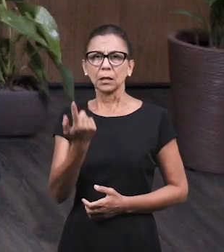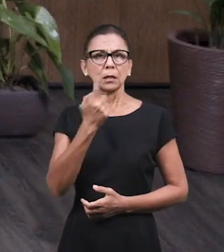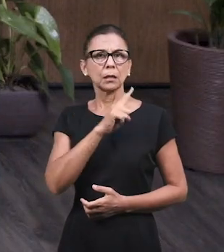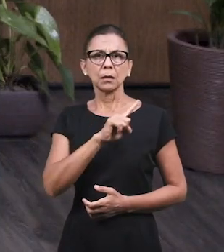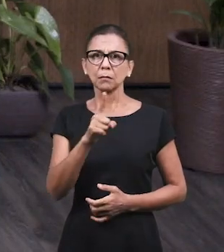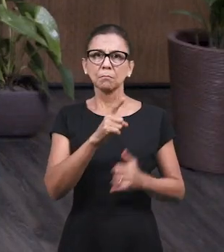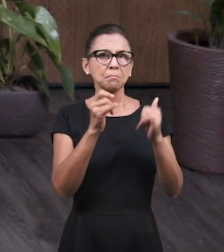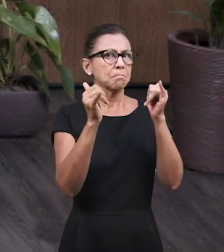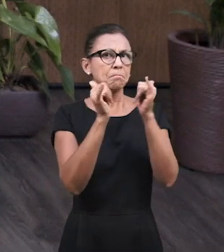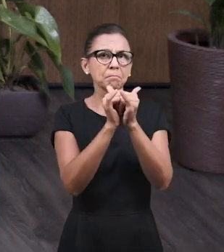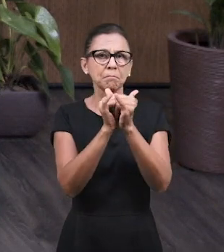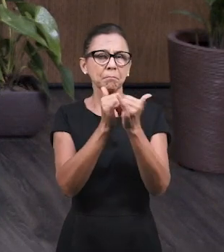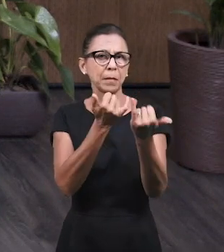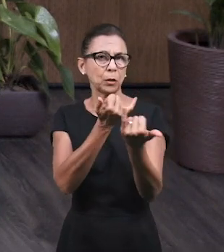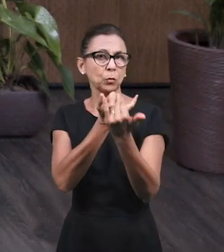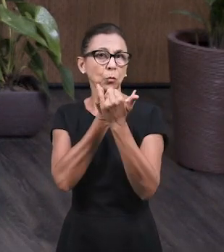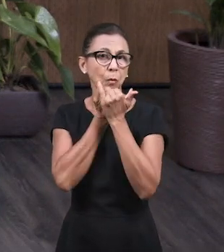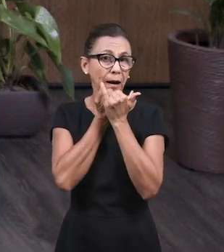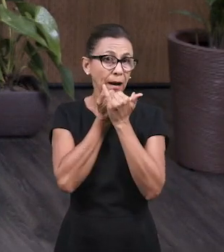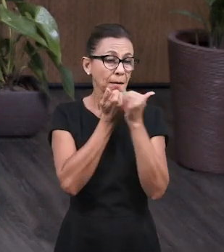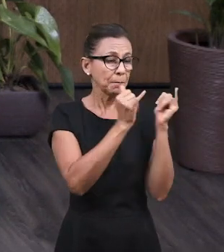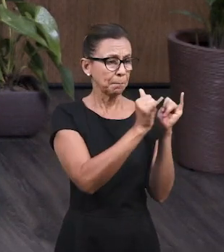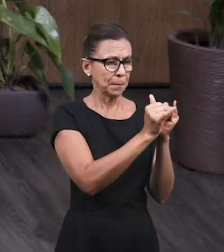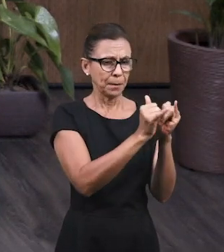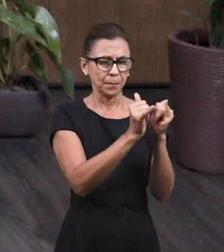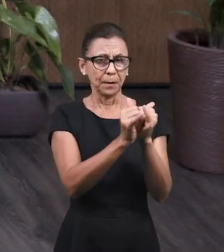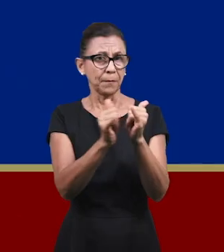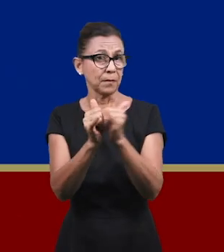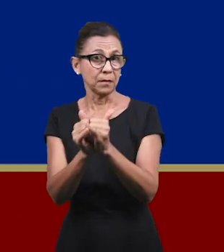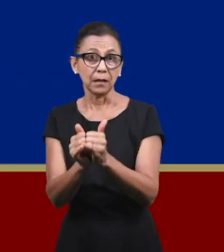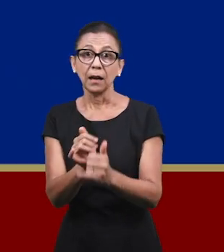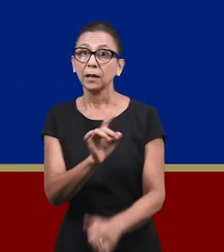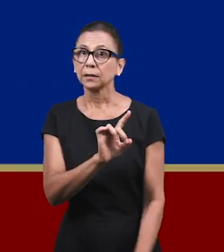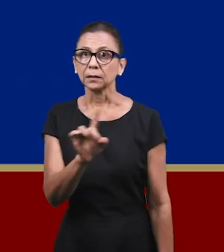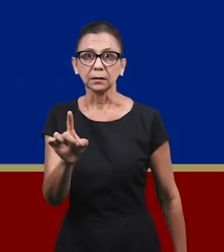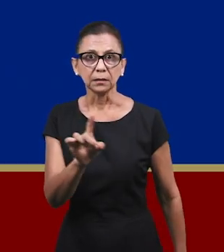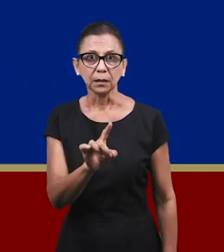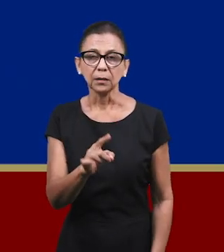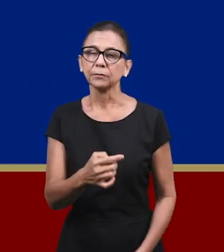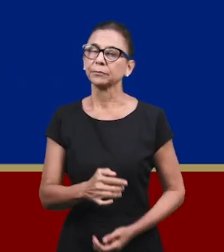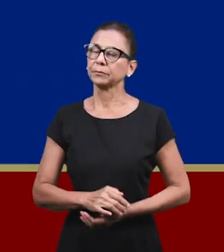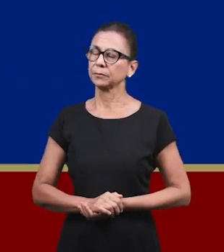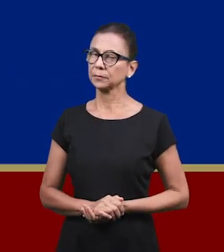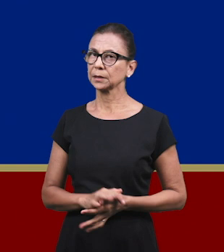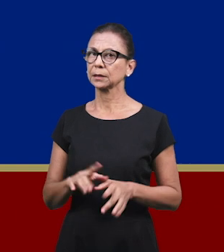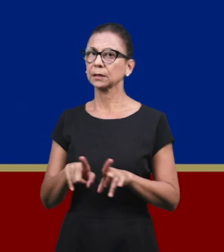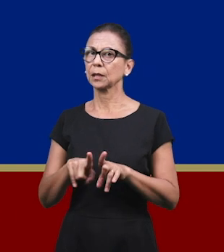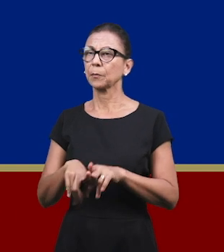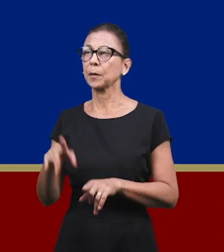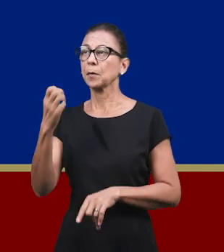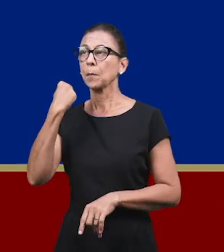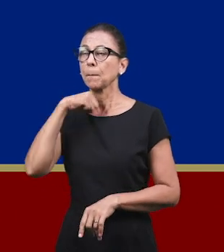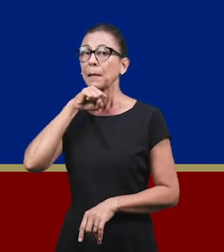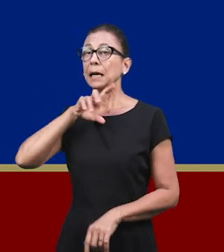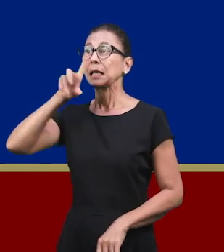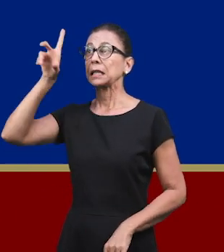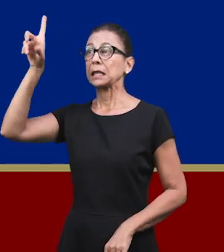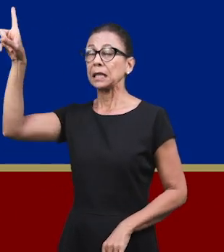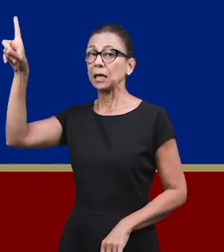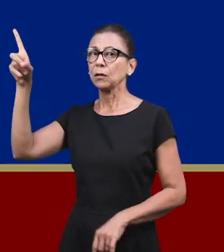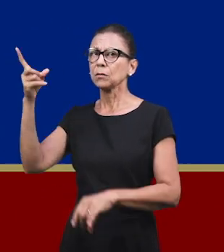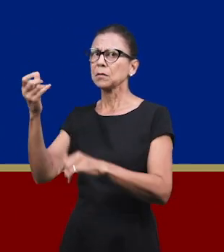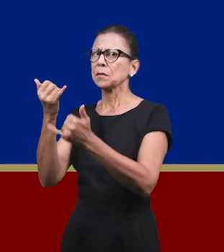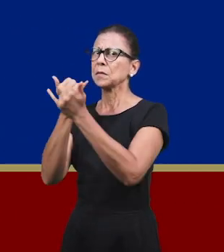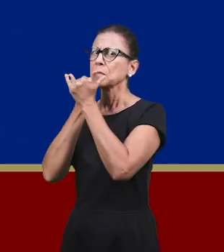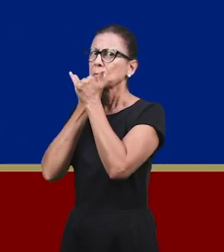Dieu Père aussi, il ne nous pardonne pas. C'est ce qui se trouve ici dans la parole. Jésus a dit, si vous ne pardonnez